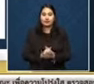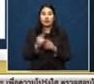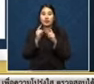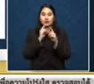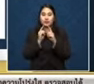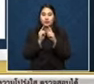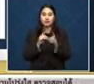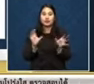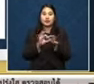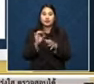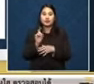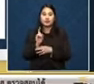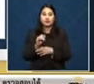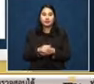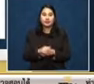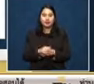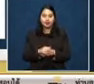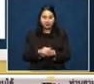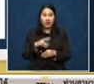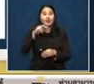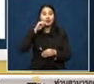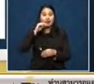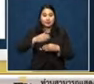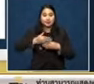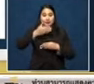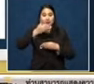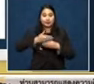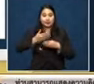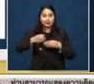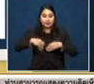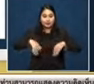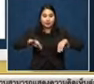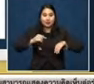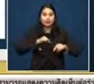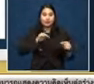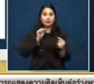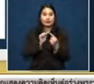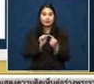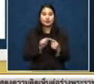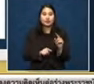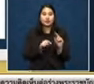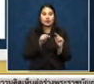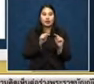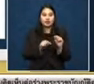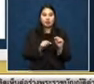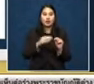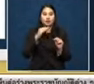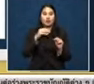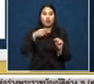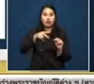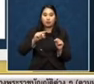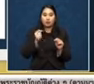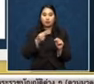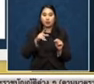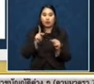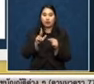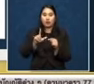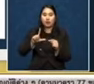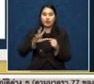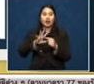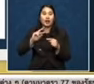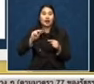กับการขอดำเนินการขยายอ่างเก็บน้ำหนองตลกลุมปุ๊กซึ่งตั้งอยู่ที่ตำบลโพธิ์กลางแต่เป็นอ่างเก็บน้ำที่มีความสำคัญต่อประชาชนในเขต